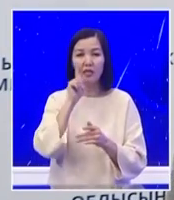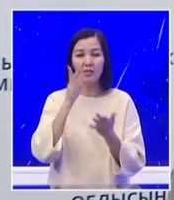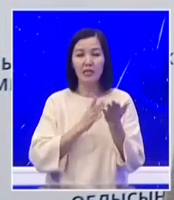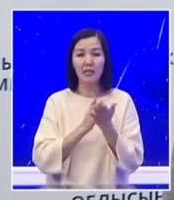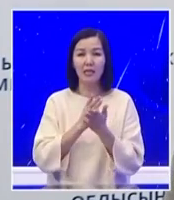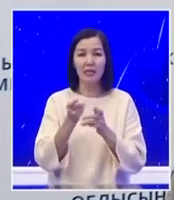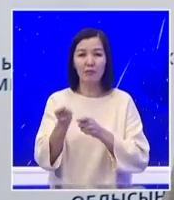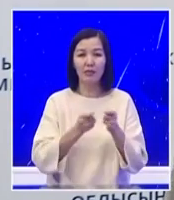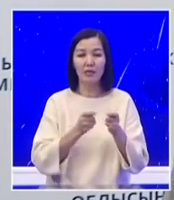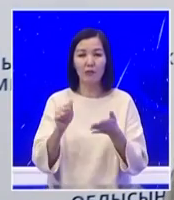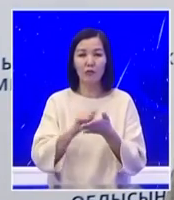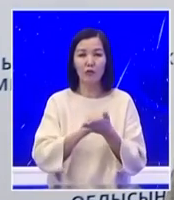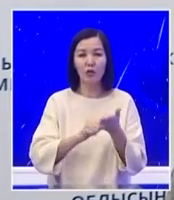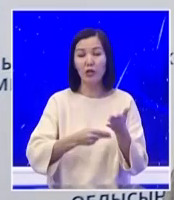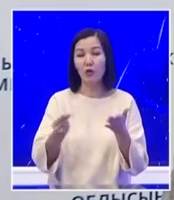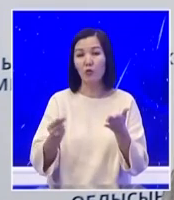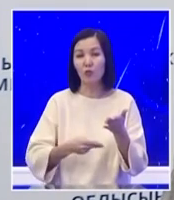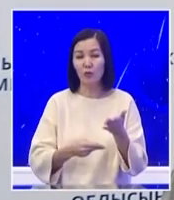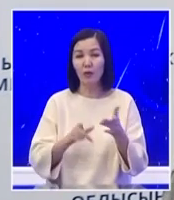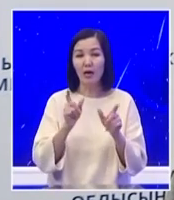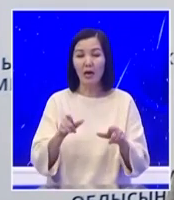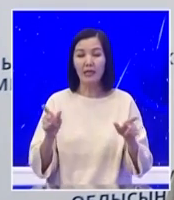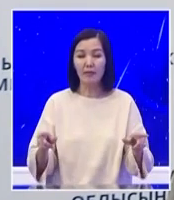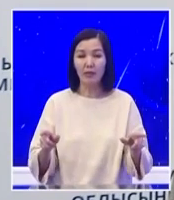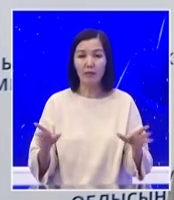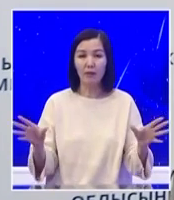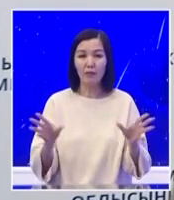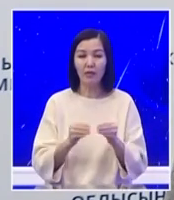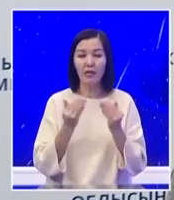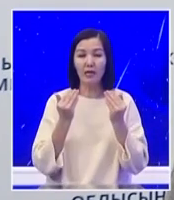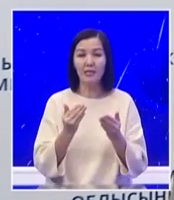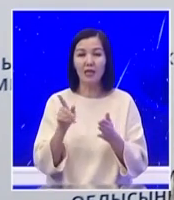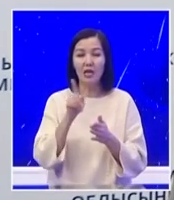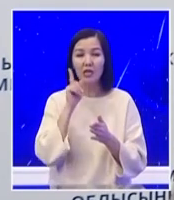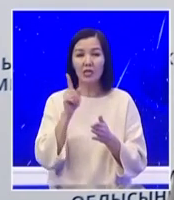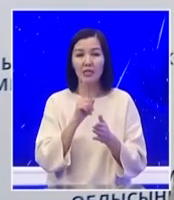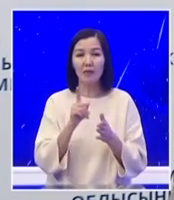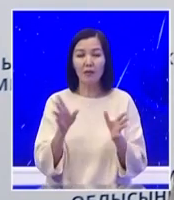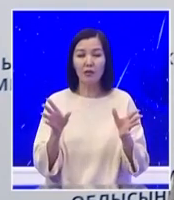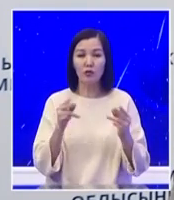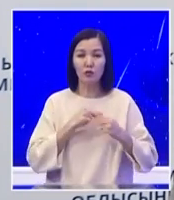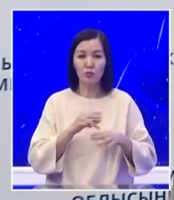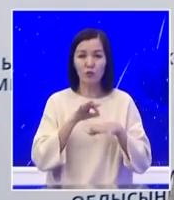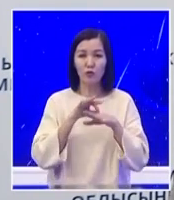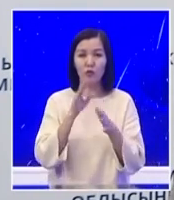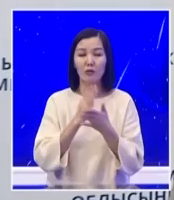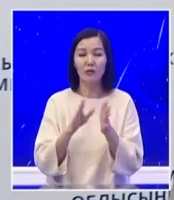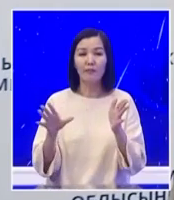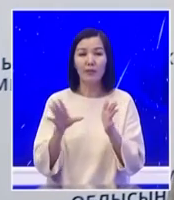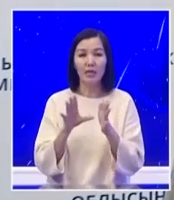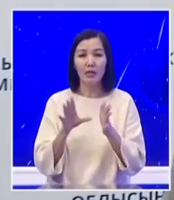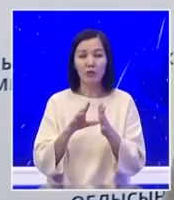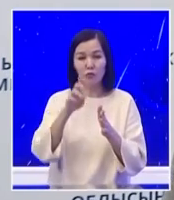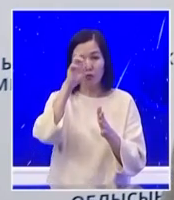басқармасымен меморандумға отырып, азаматтарға арналған үкімет мемлекеттік корпорациясы. Қазір жастармен тығыз жұмыс жасап жатырмыз осы электронды үкімет